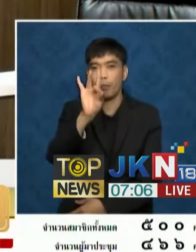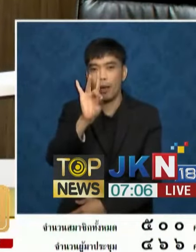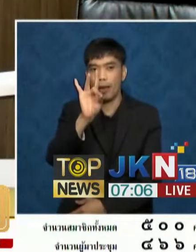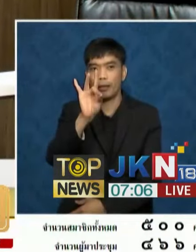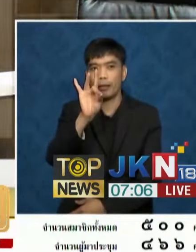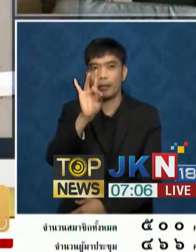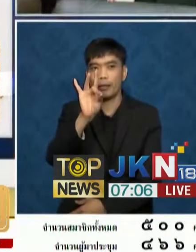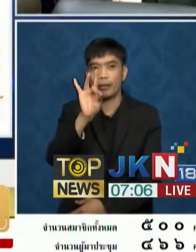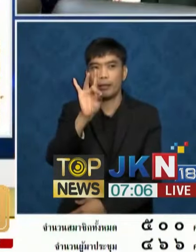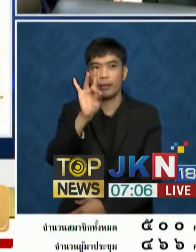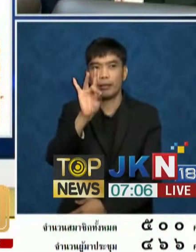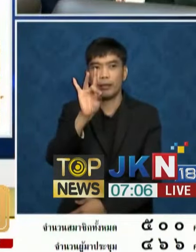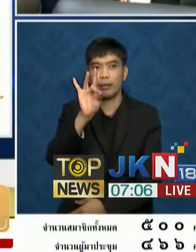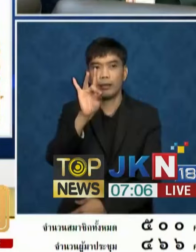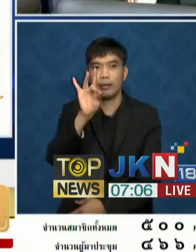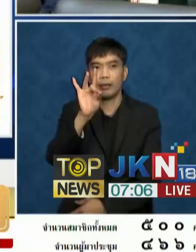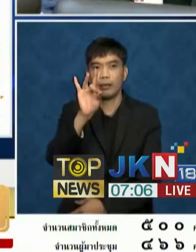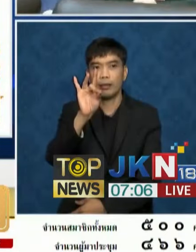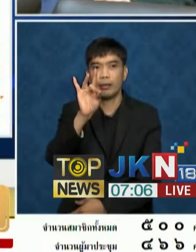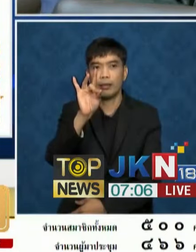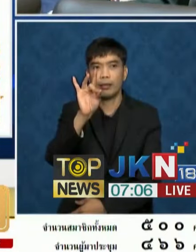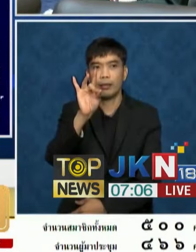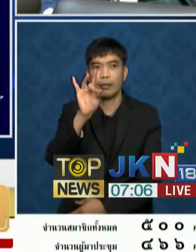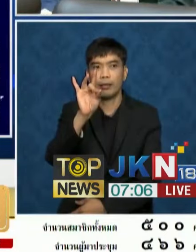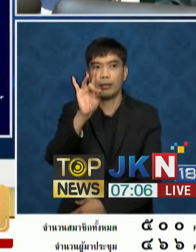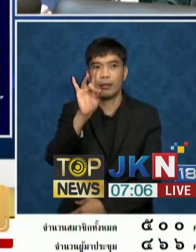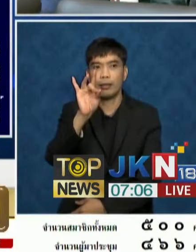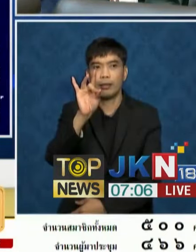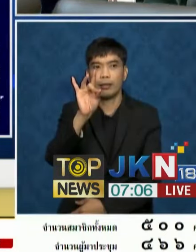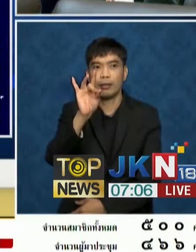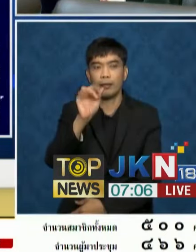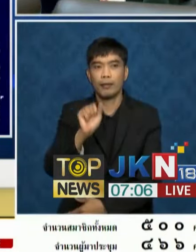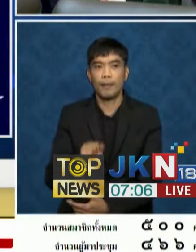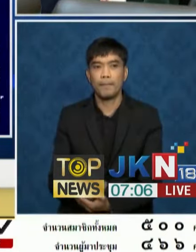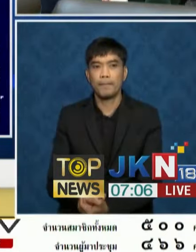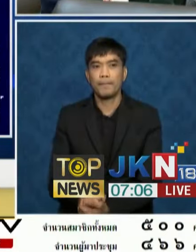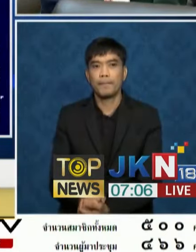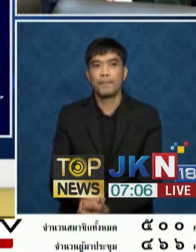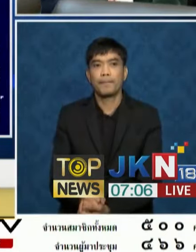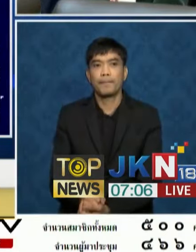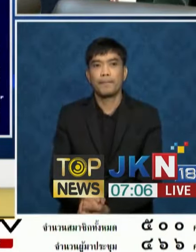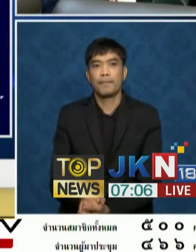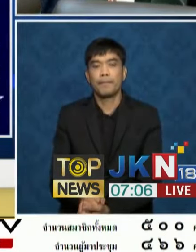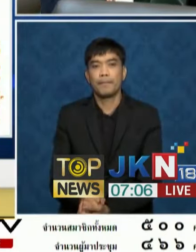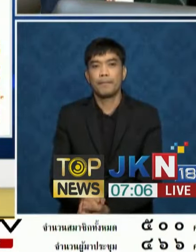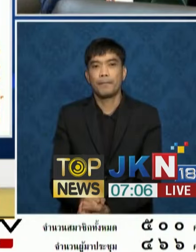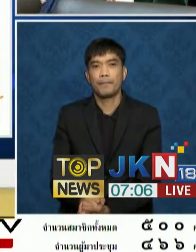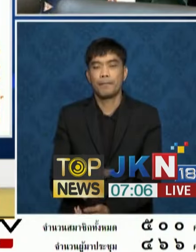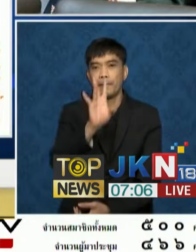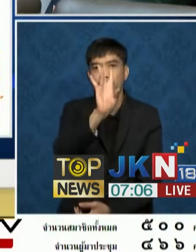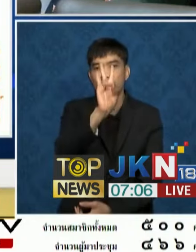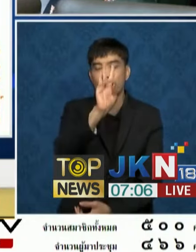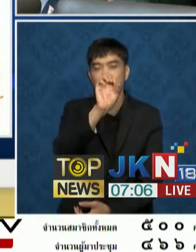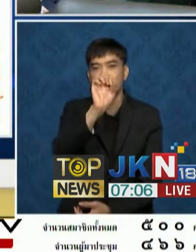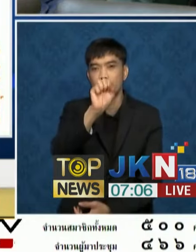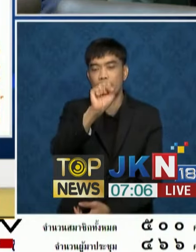นะเพราะว่าอะไรผมสังเกตดูแล้วกราฟฟิกเนี่ยก็ขึ้นผิดอืนะกราฟฟิกเนี่ยไปขึ้นนะคำว่าล้านซ้ำ